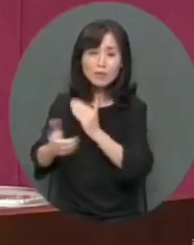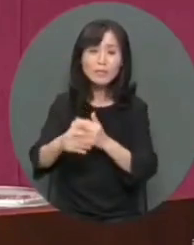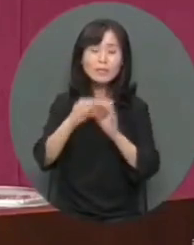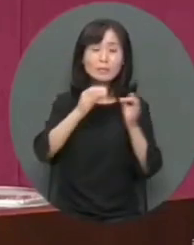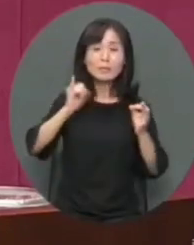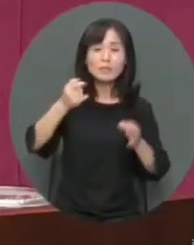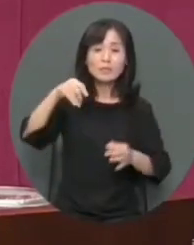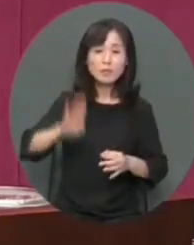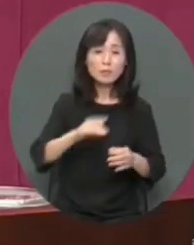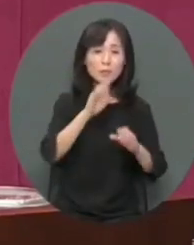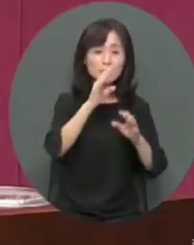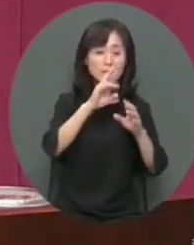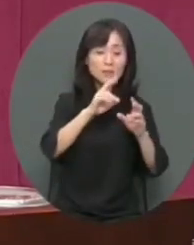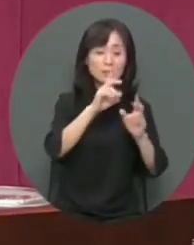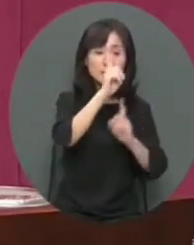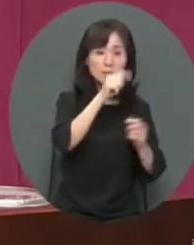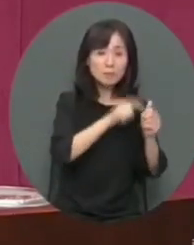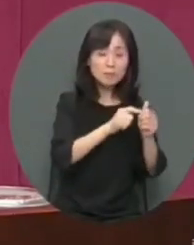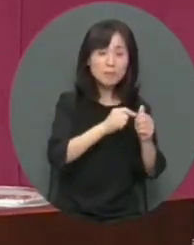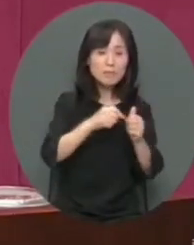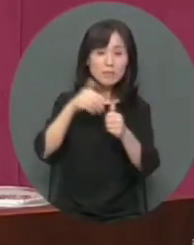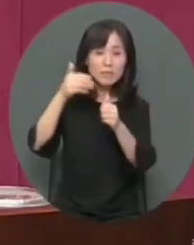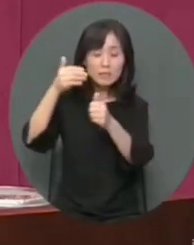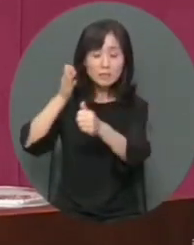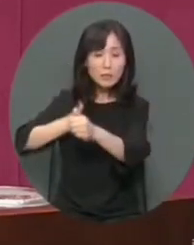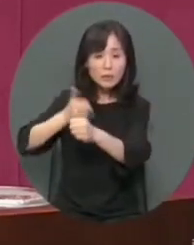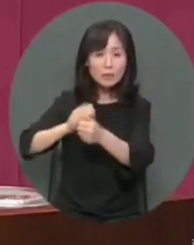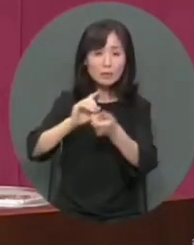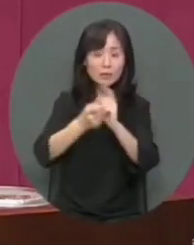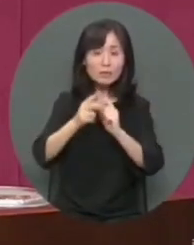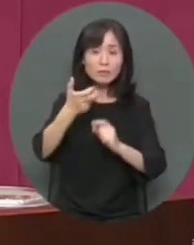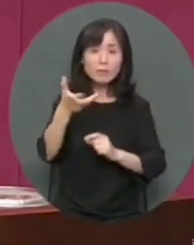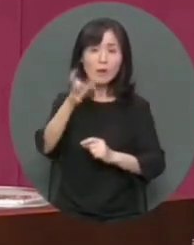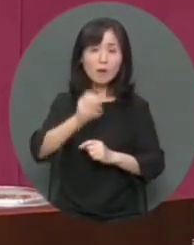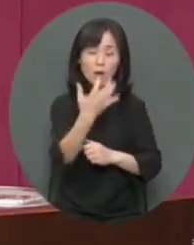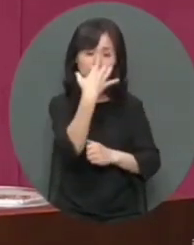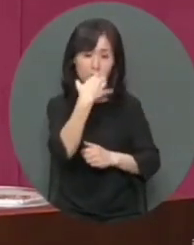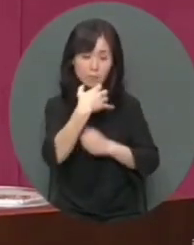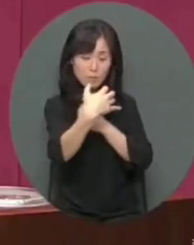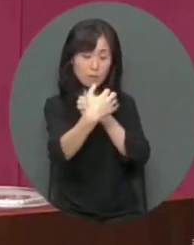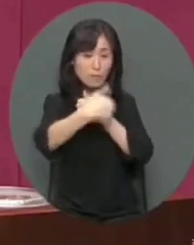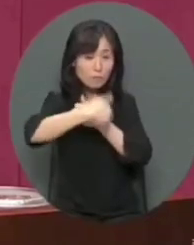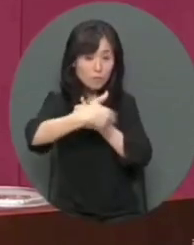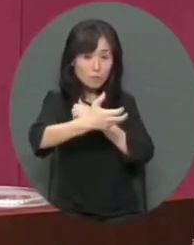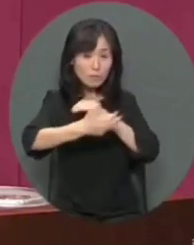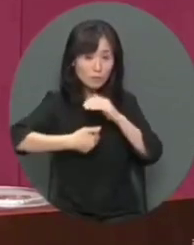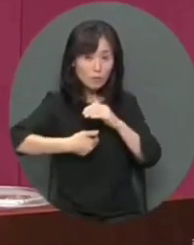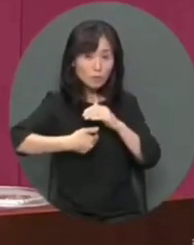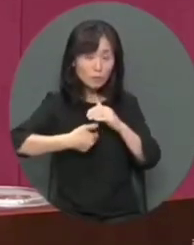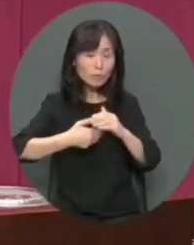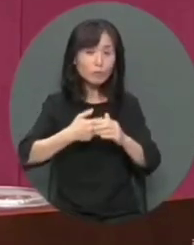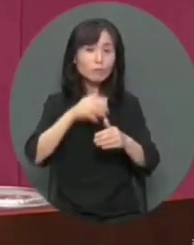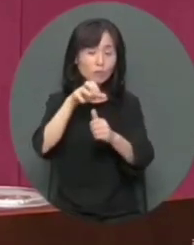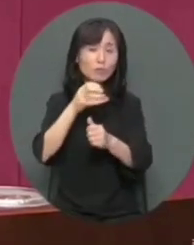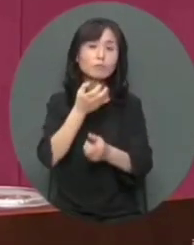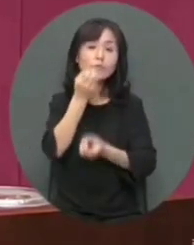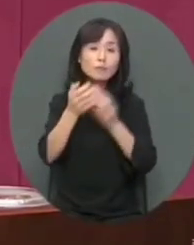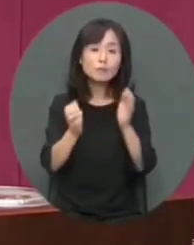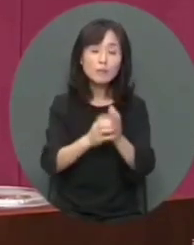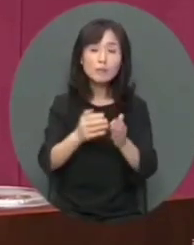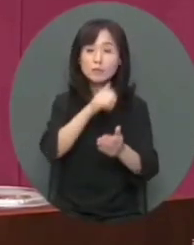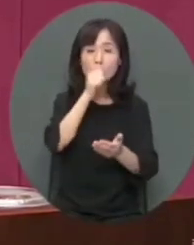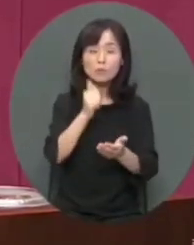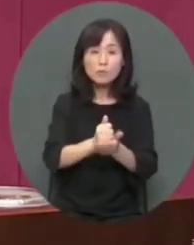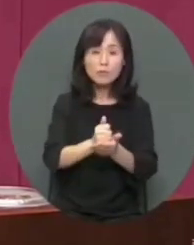김인섭은 이재명 시장에 청탁하는 대가로 77억 받은 혐의로 구속됐고 자백했습니다. 상식적으로 이런 범죄